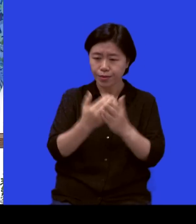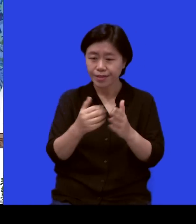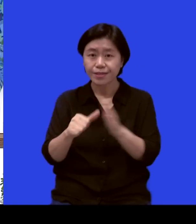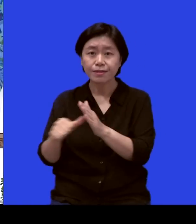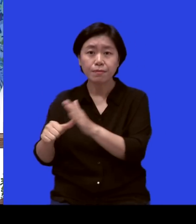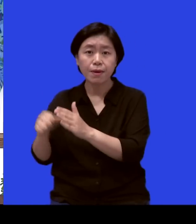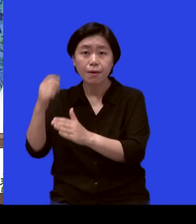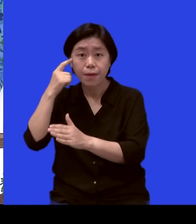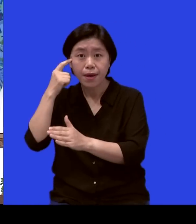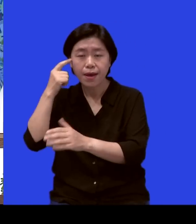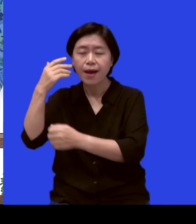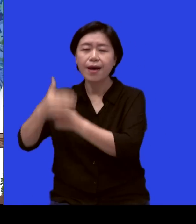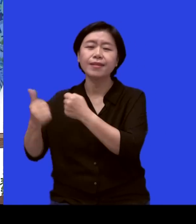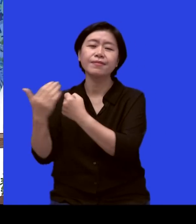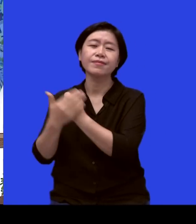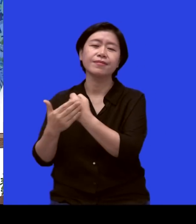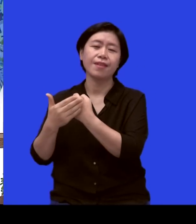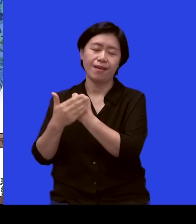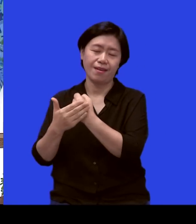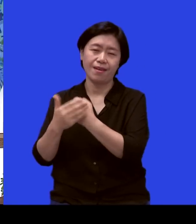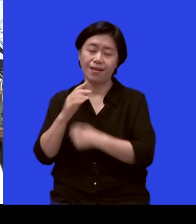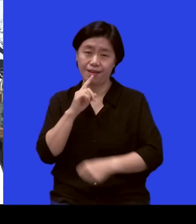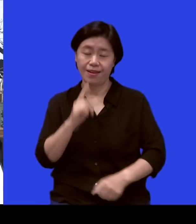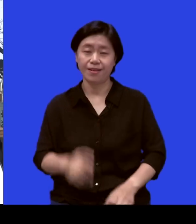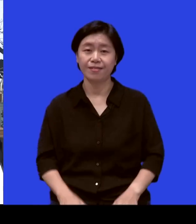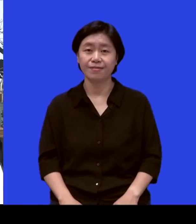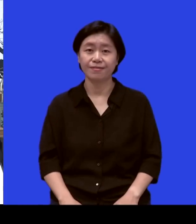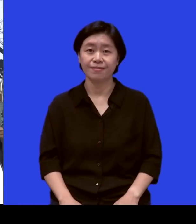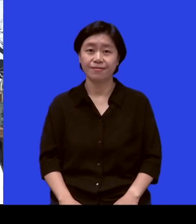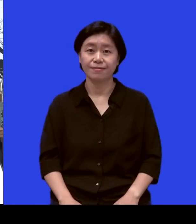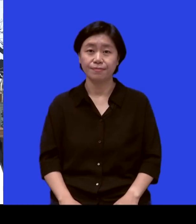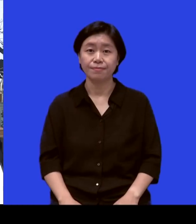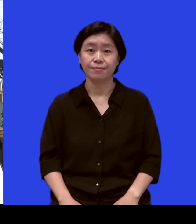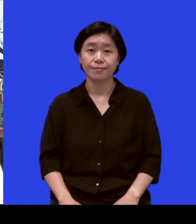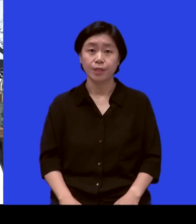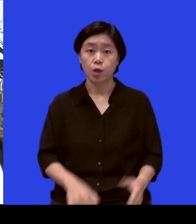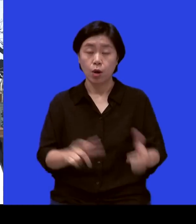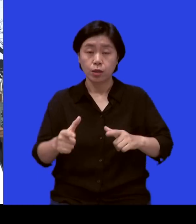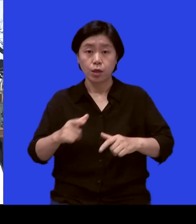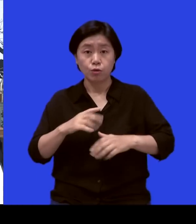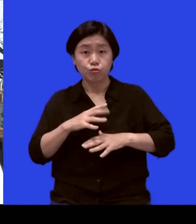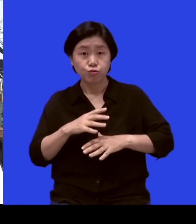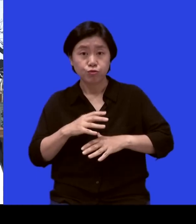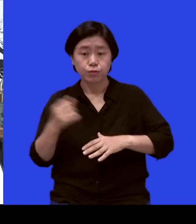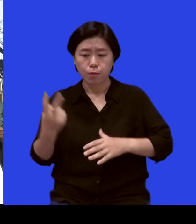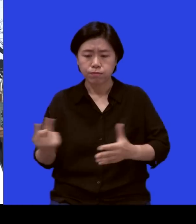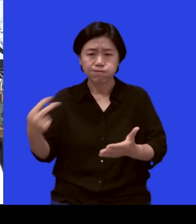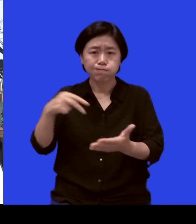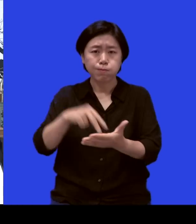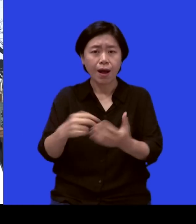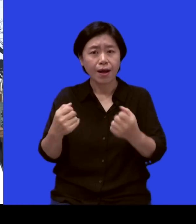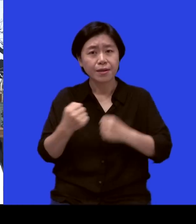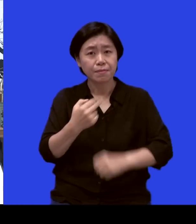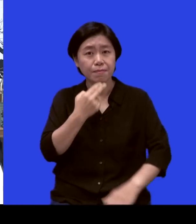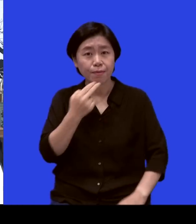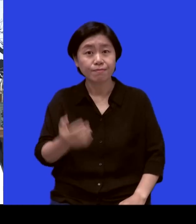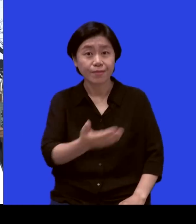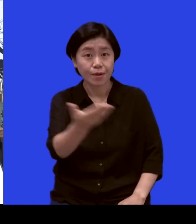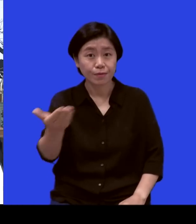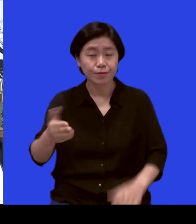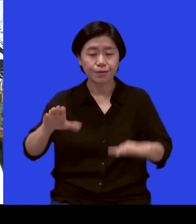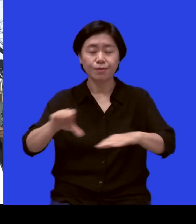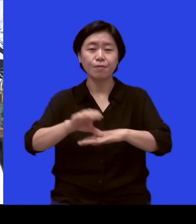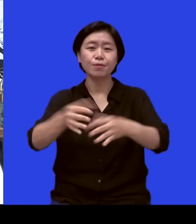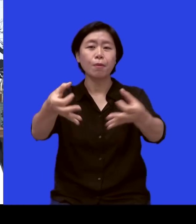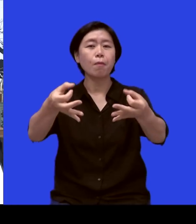하나님의 은혜였구나라고 그렇게 고백하시는 분입니다. 그렇습니다. 망하는 것이 두렵고 다시 일어설 힘이 없으신 분들 오늘 이